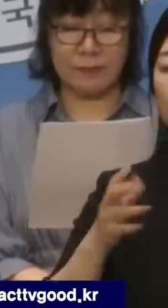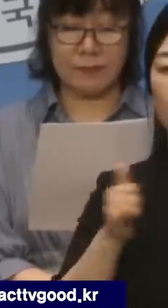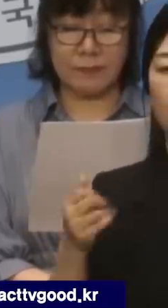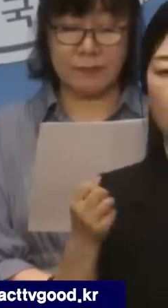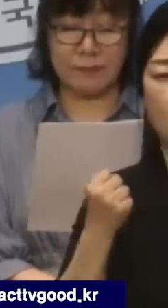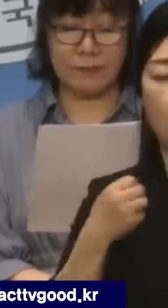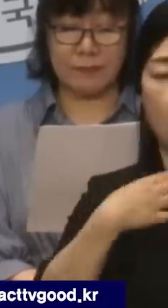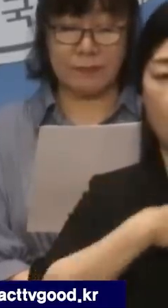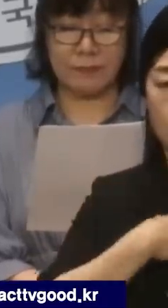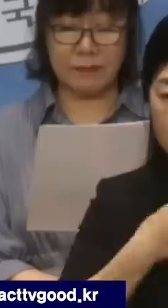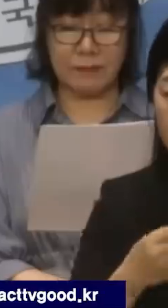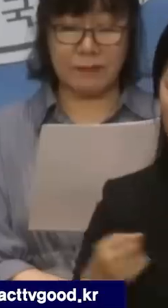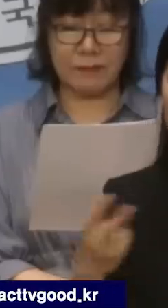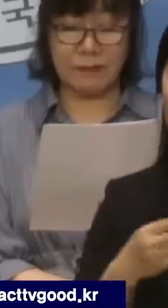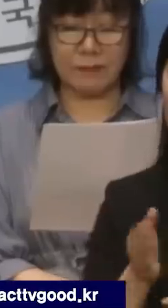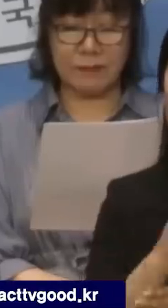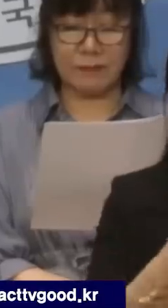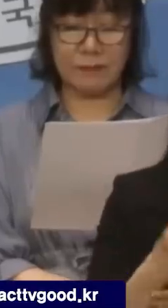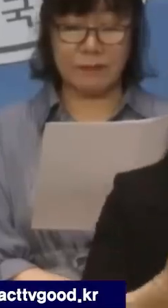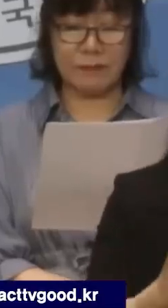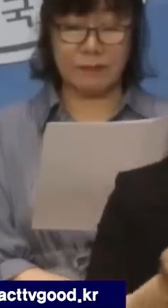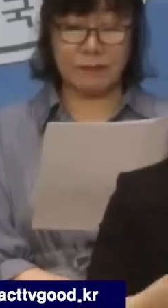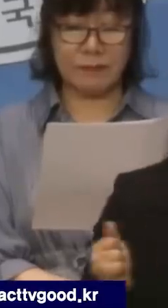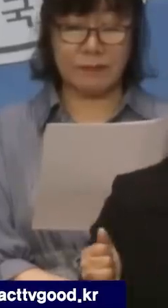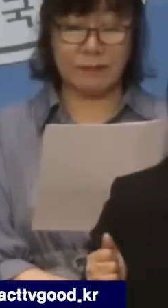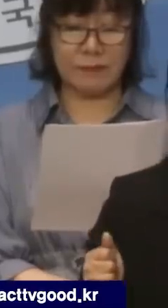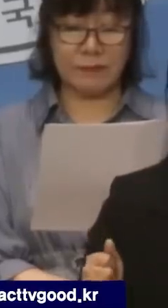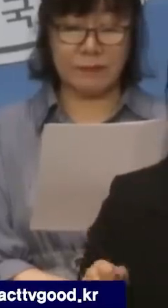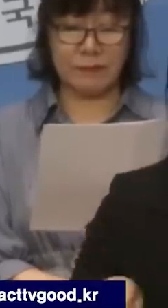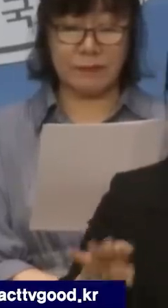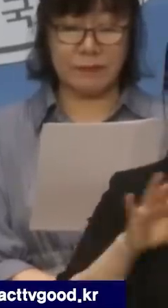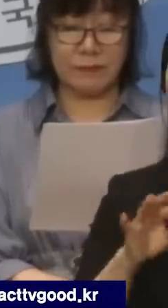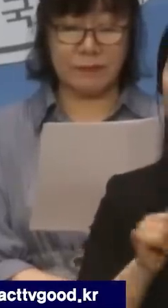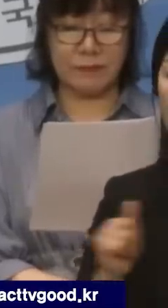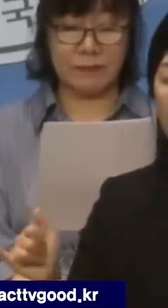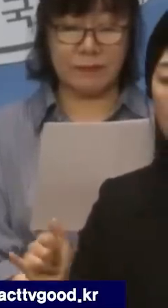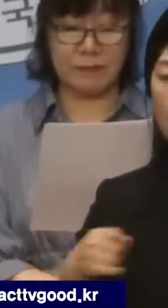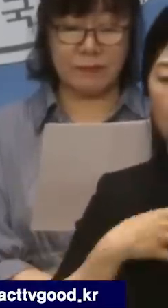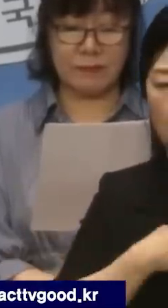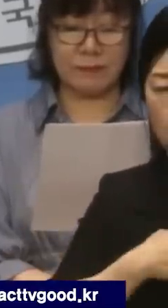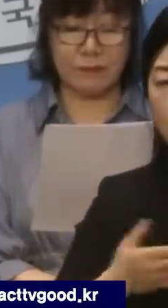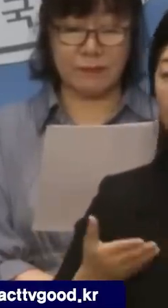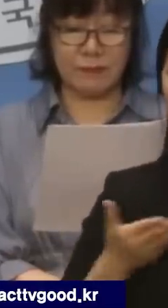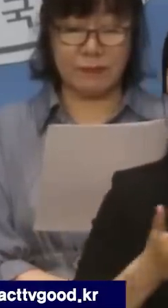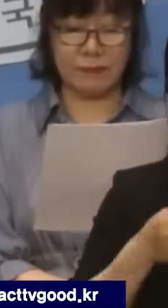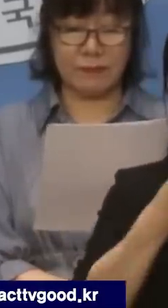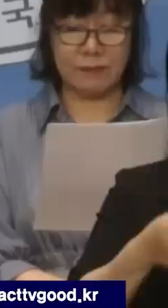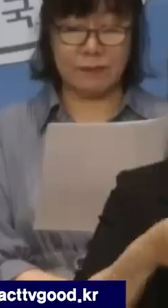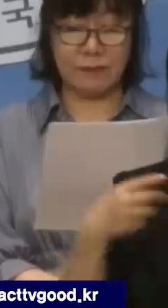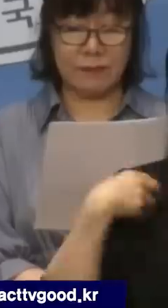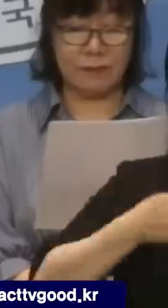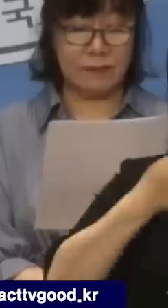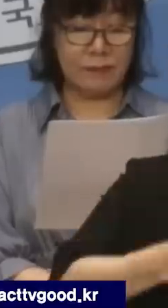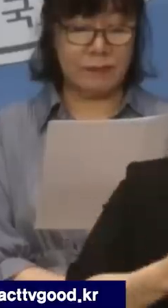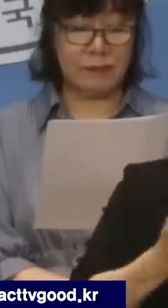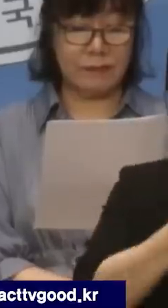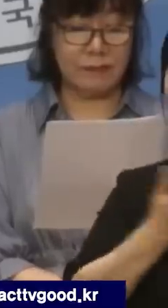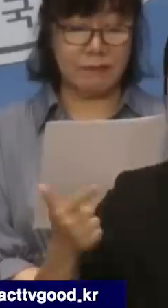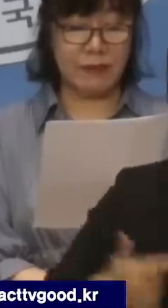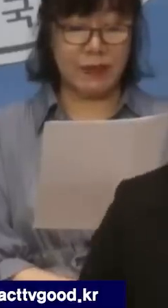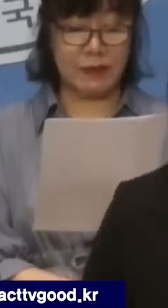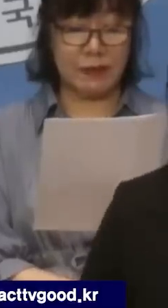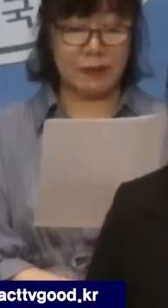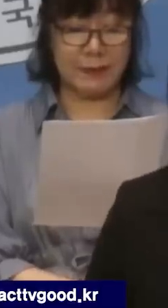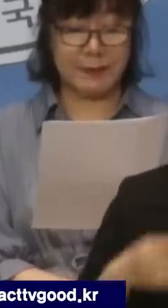국민의 건강과 안전, 어민과 수산업계의 생존권을 내면하는 윤석열 정부에 대하여 강력하게 규탄을 하고 있습니다.